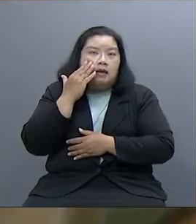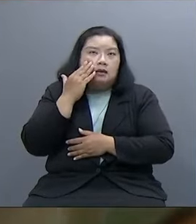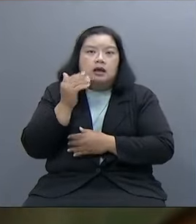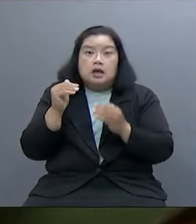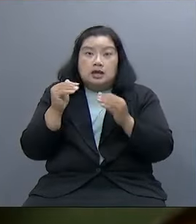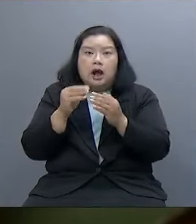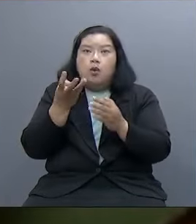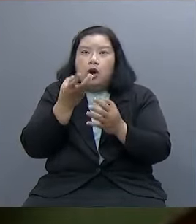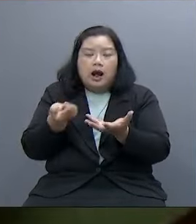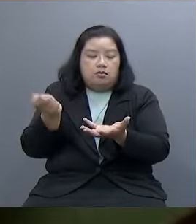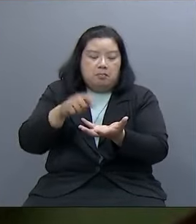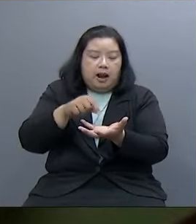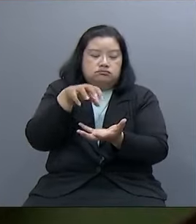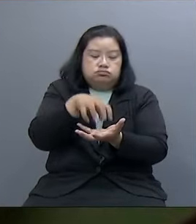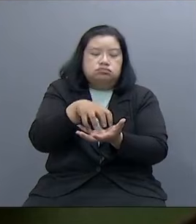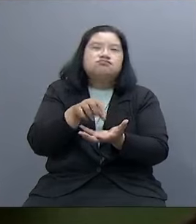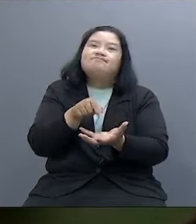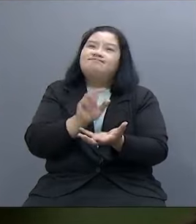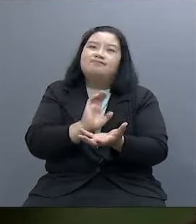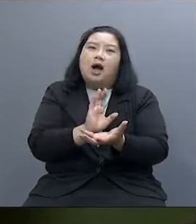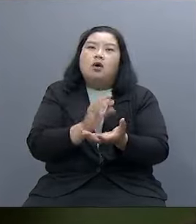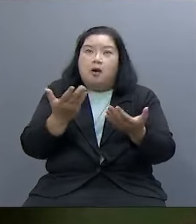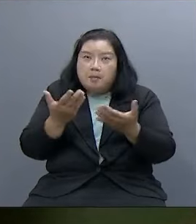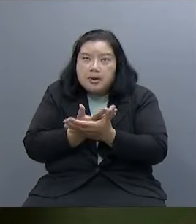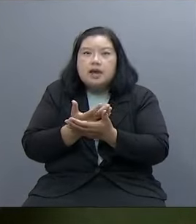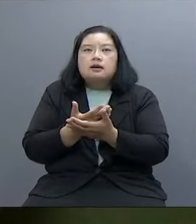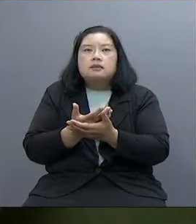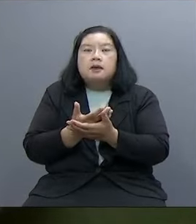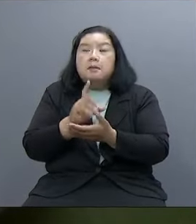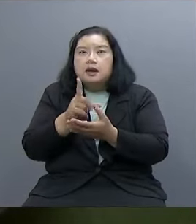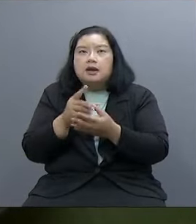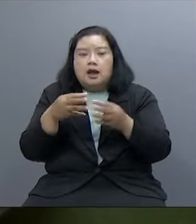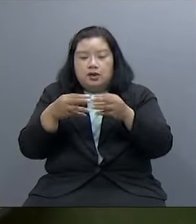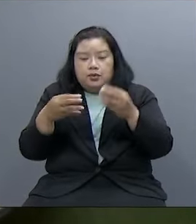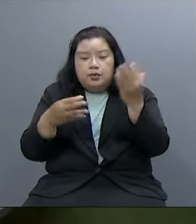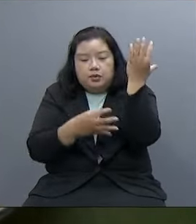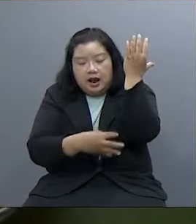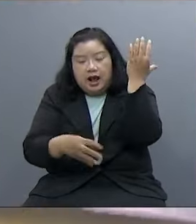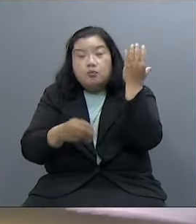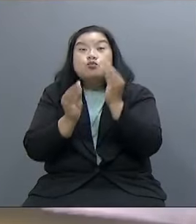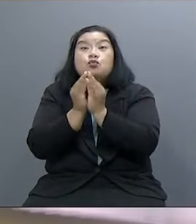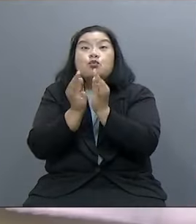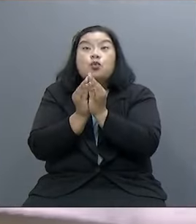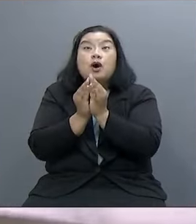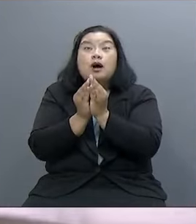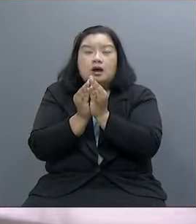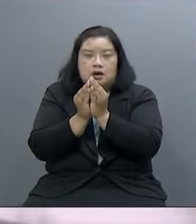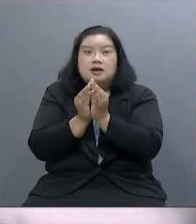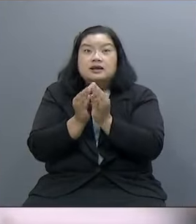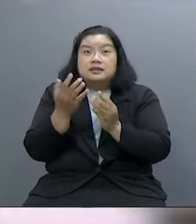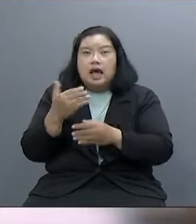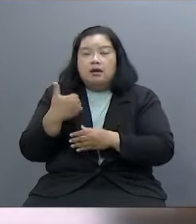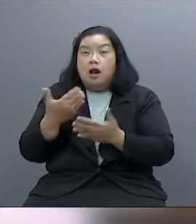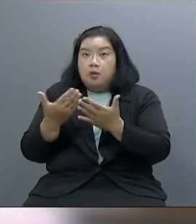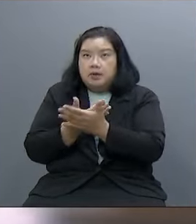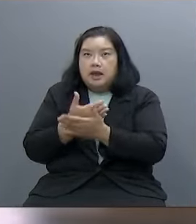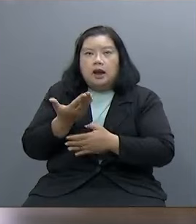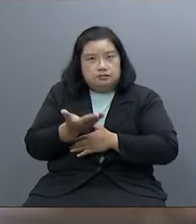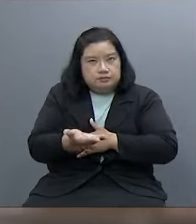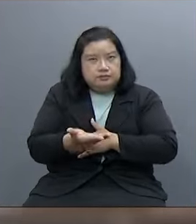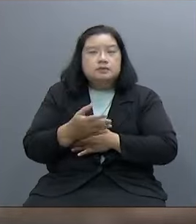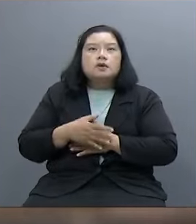ค่ะถ้าเปรียบเทียบกับรากบัวแล้วนะคะรากบัว1ขีดจะให้พลังงานเท่ากับข้าว1ทัพพีการที่เราเปลี่ยนมาใช้รากบัวแทนนะค